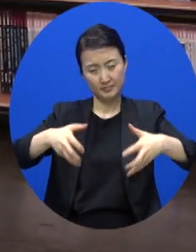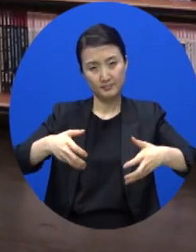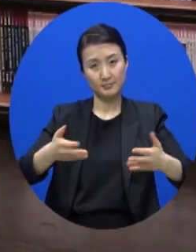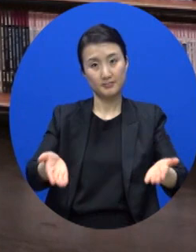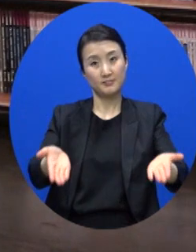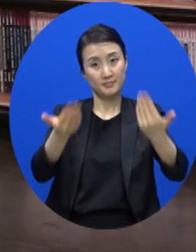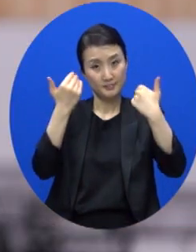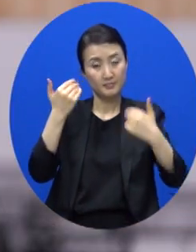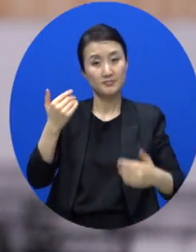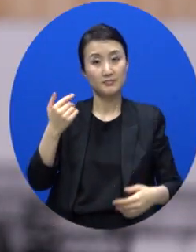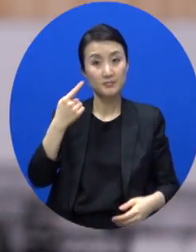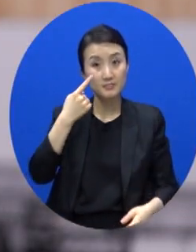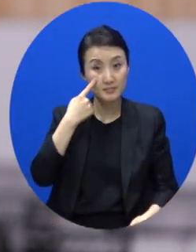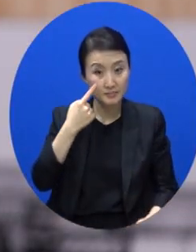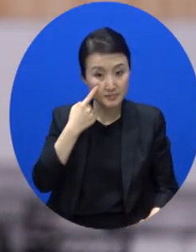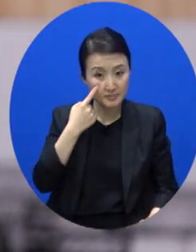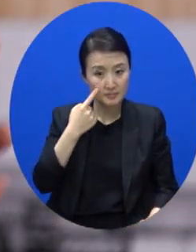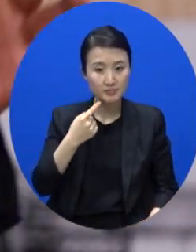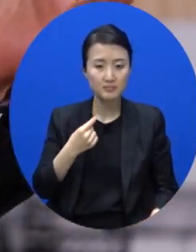하니까